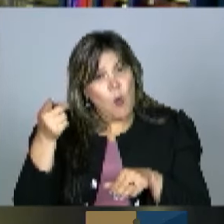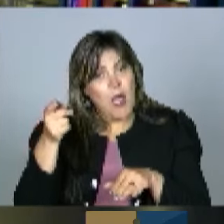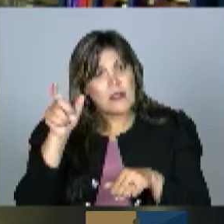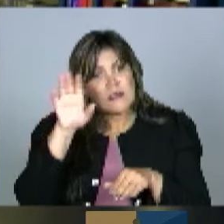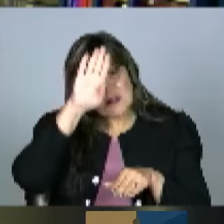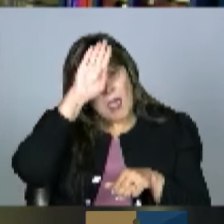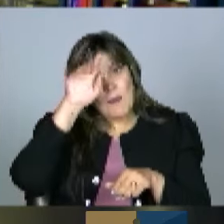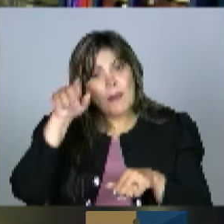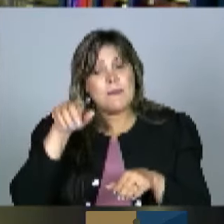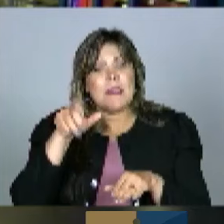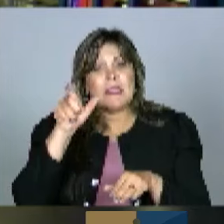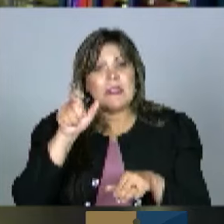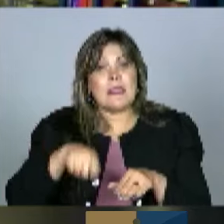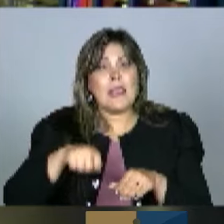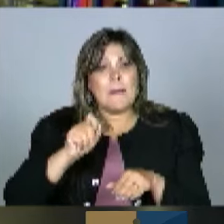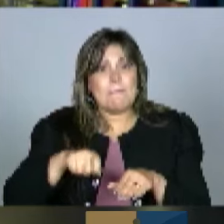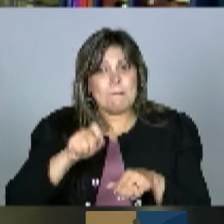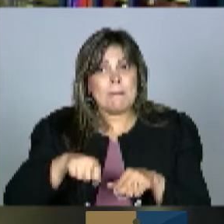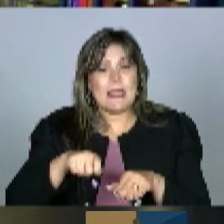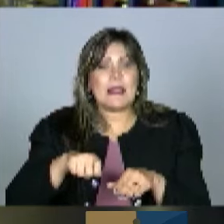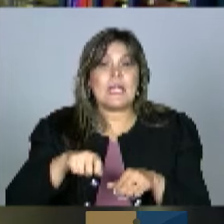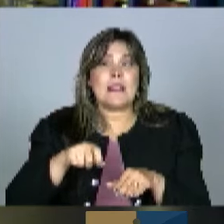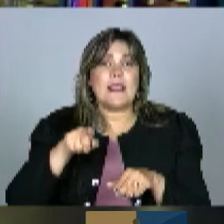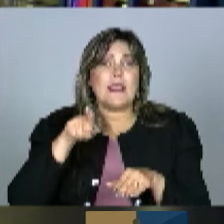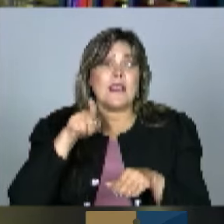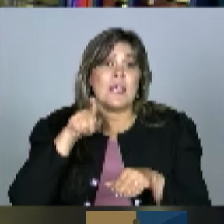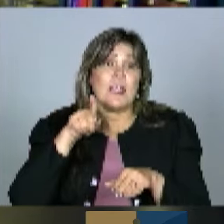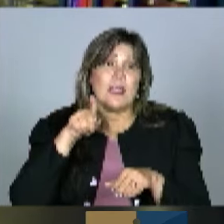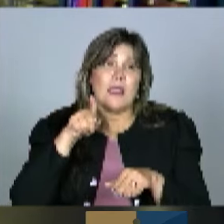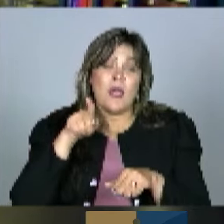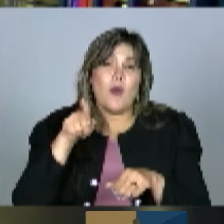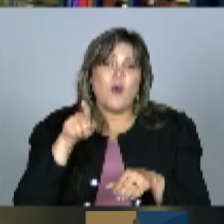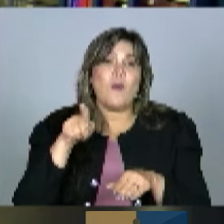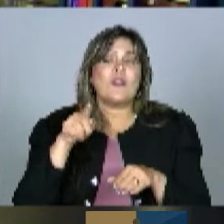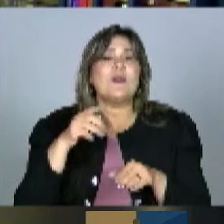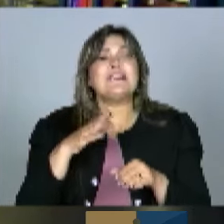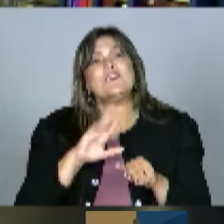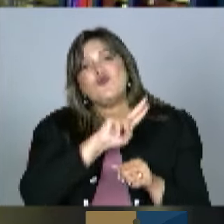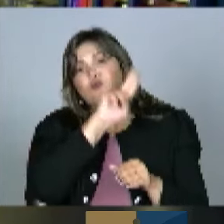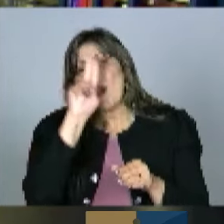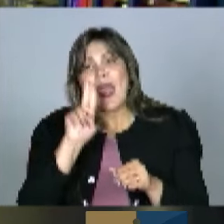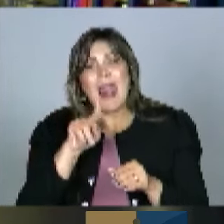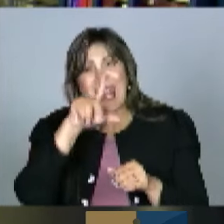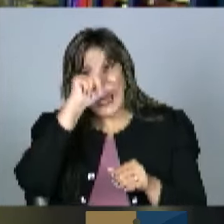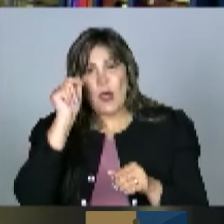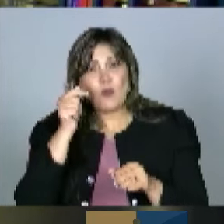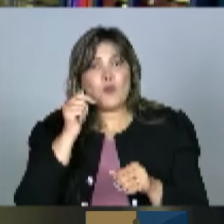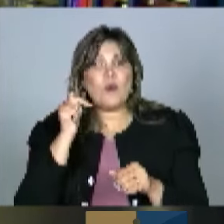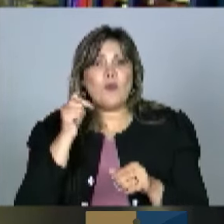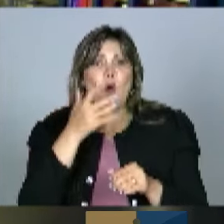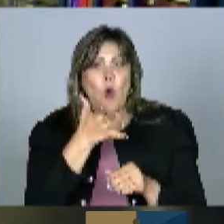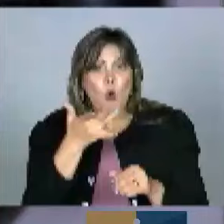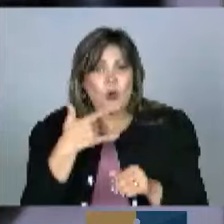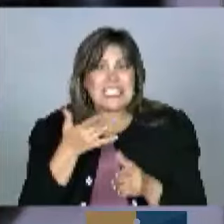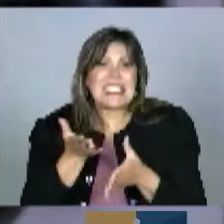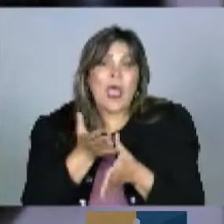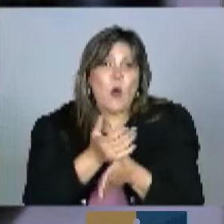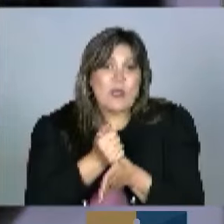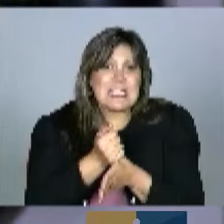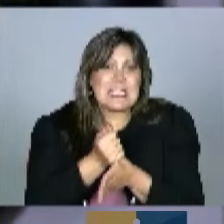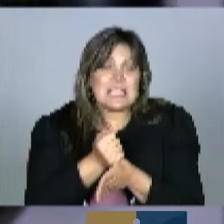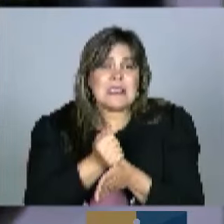المشكله عايزه تتزوج عا صحب العماره من حق ياخد منها الصحه لو تزوجت طيب حاضر في اي